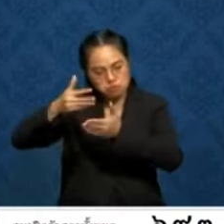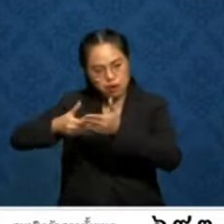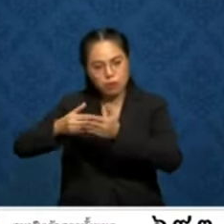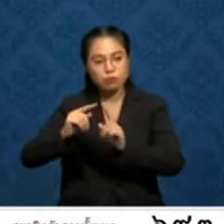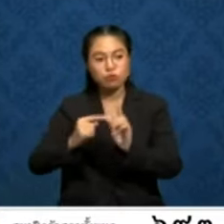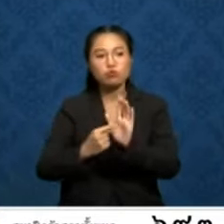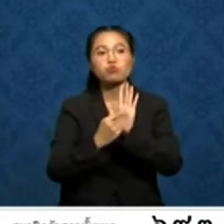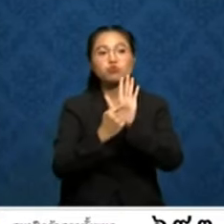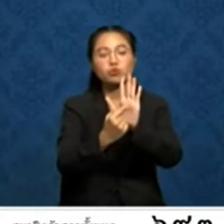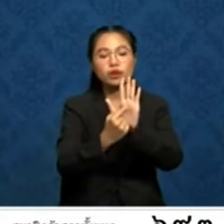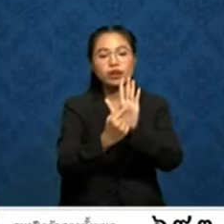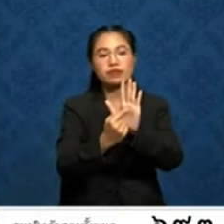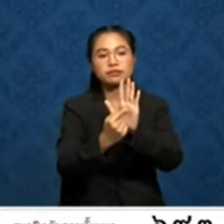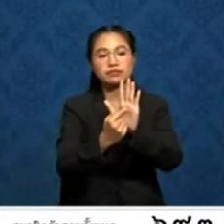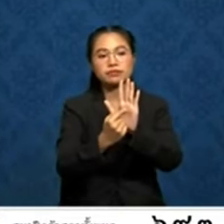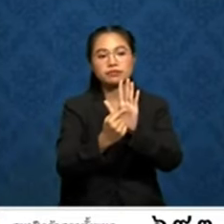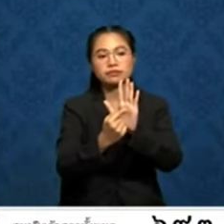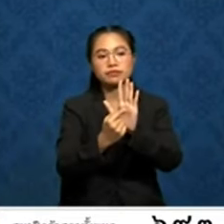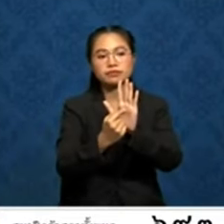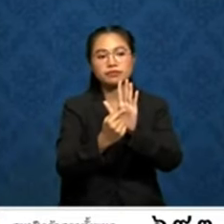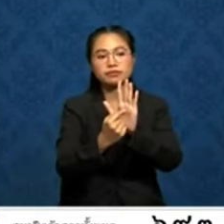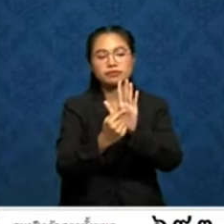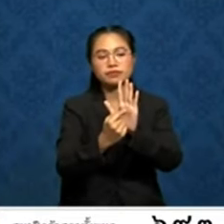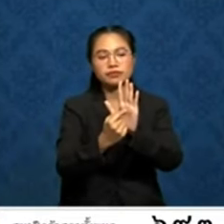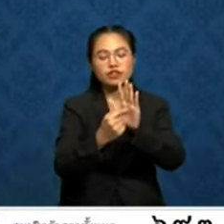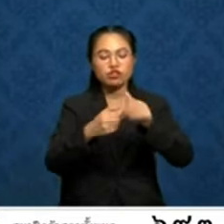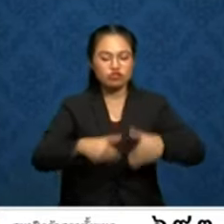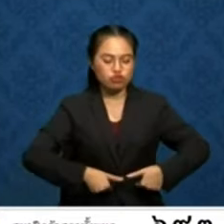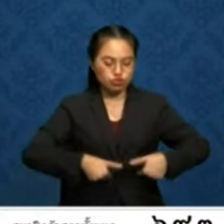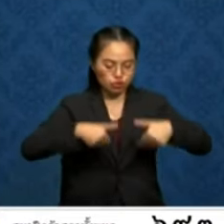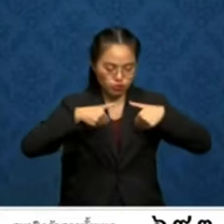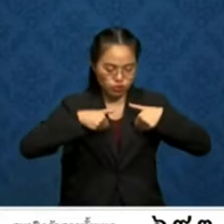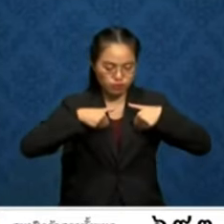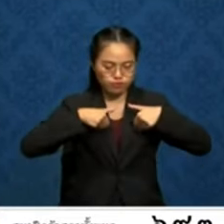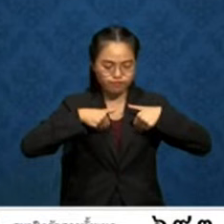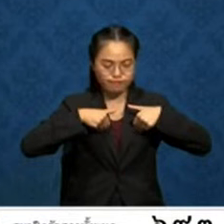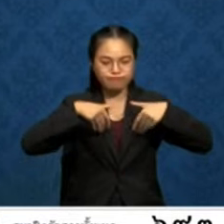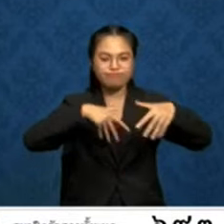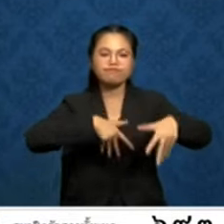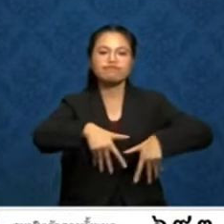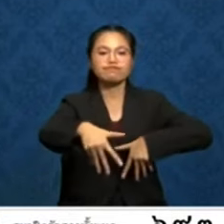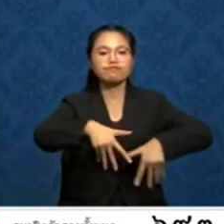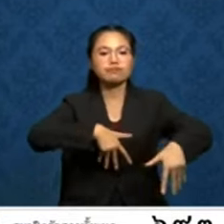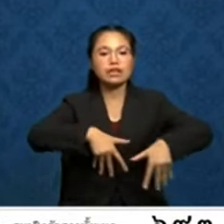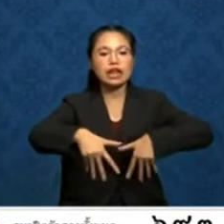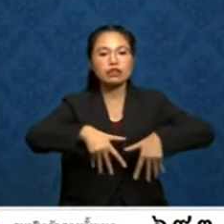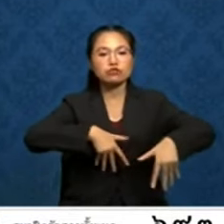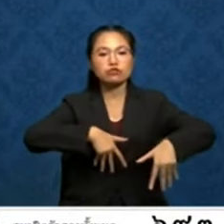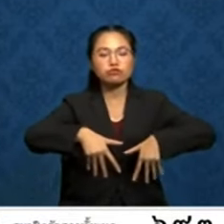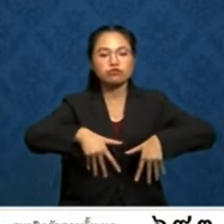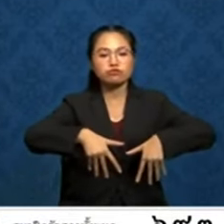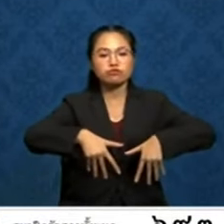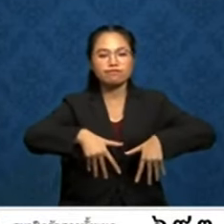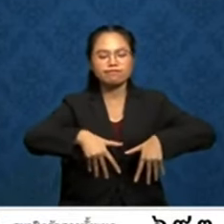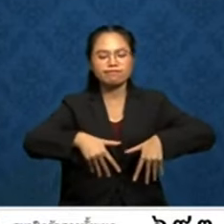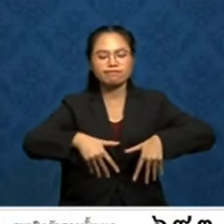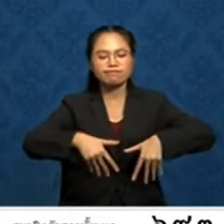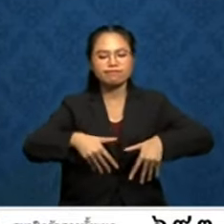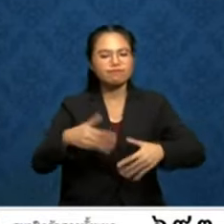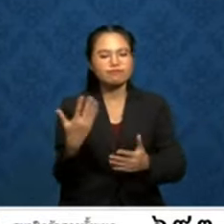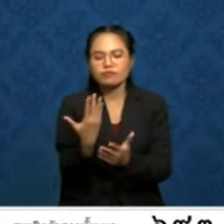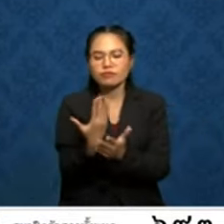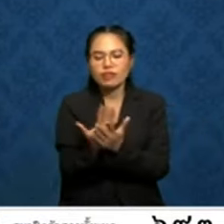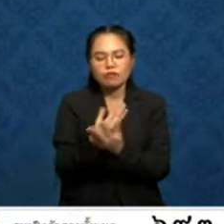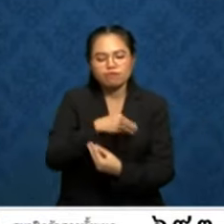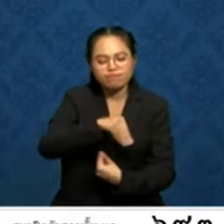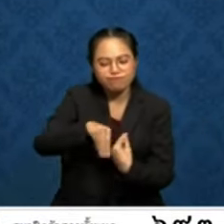การแรกความท้าทายของชีวิตความเป็นอยู่ของประชาชนที่มีรายได้ไม่เพียงพ